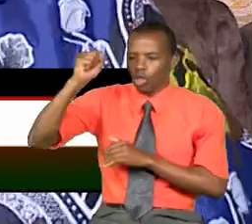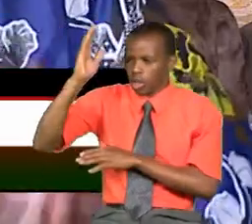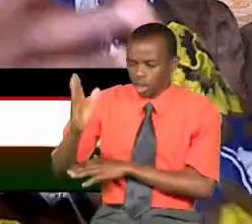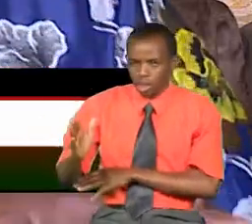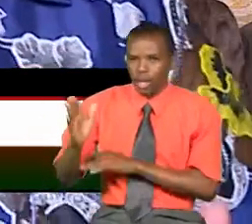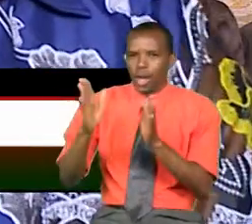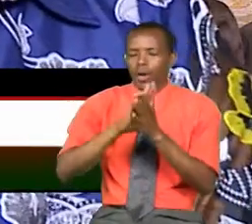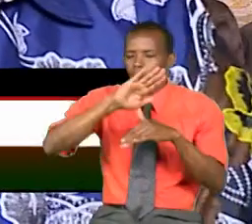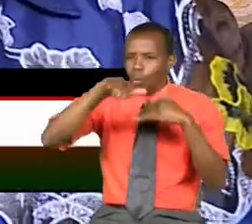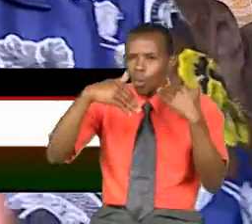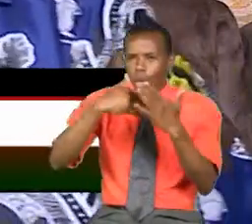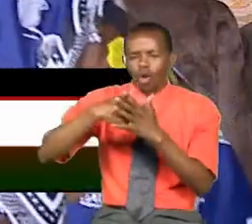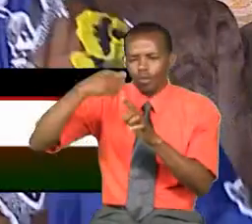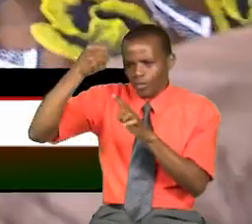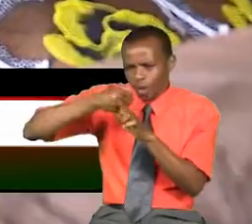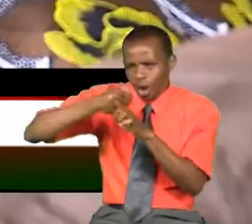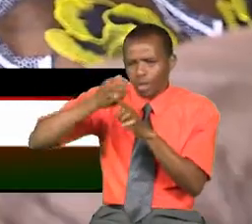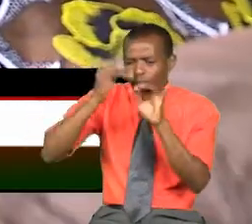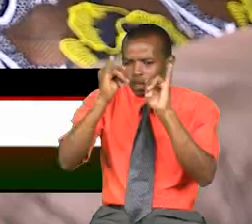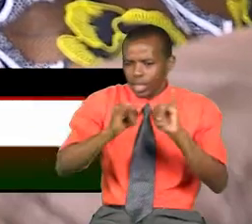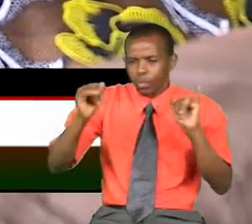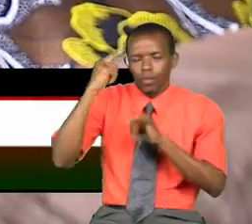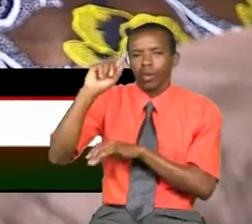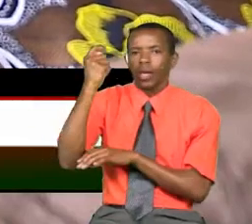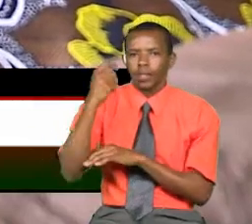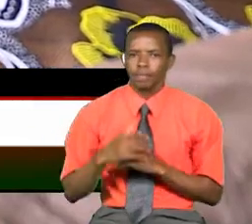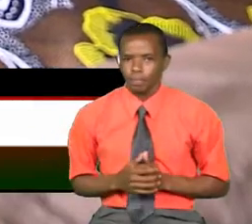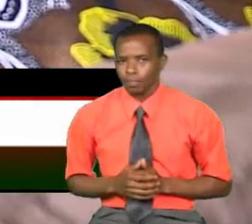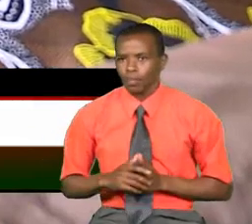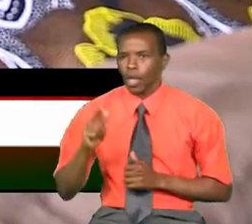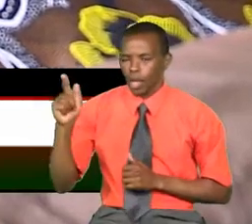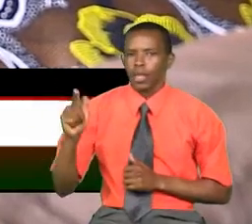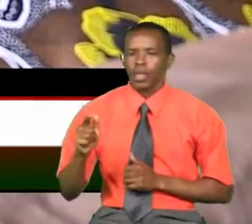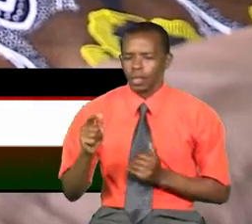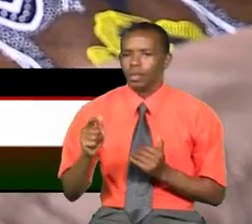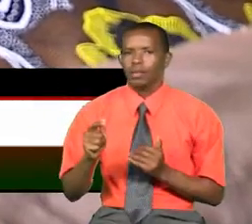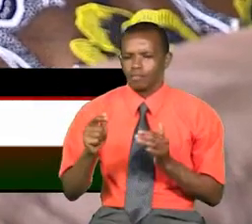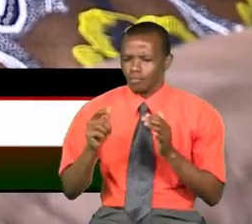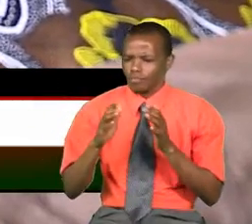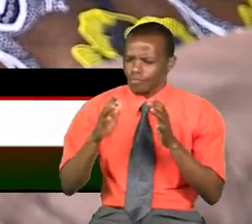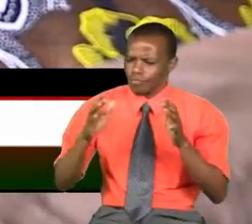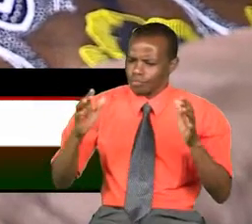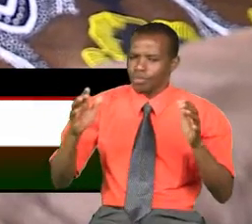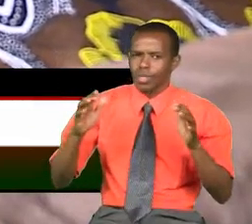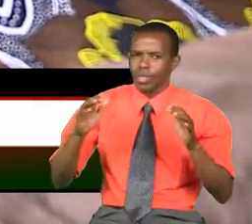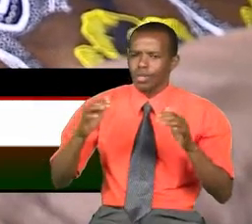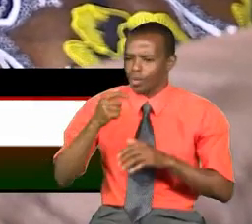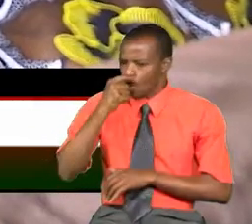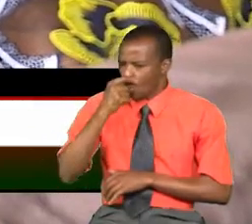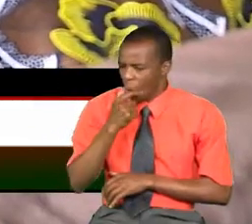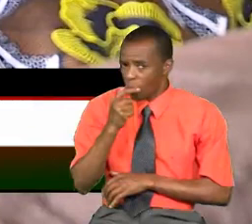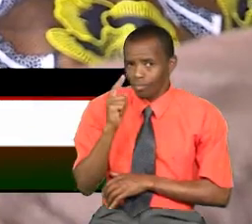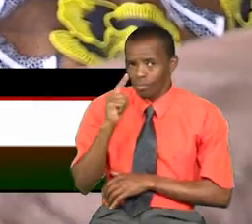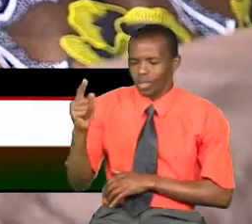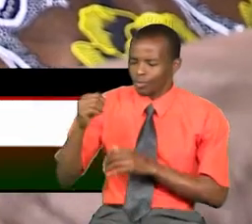na wale wote waliopigania nchi hii. Despite being well advanced in years, the legend is